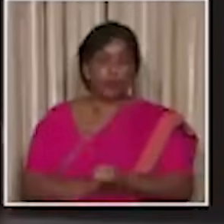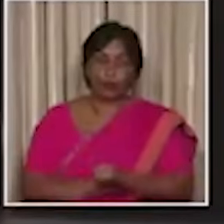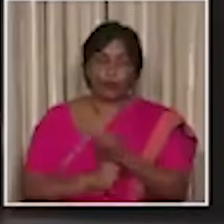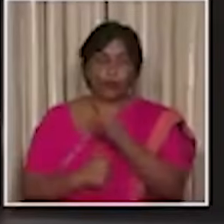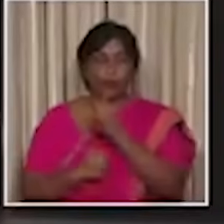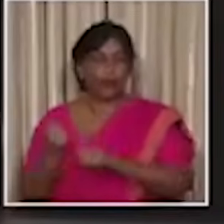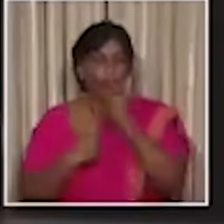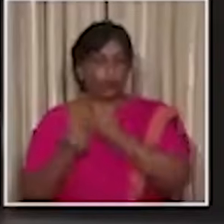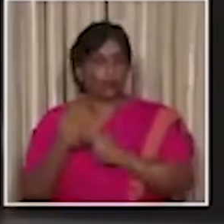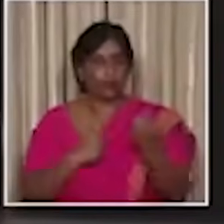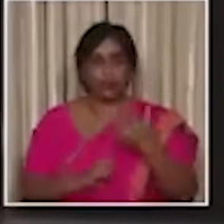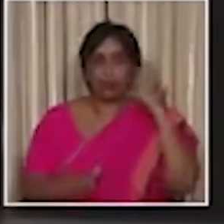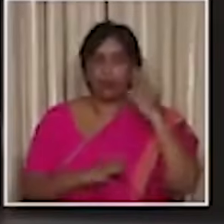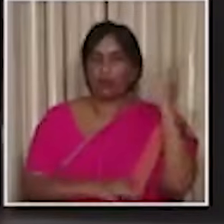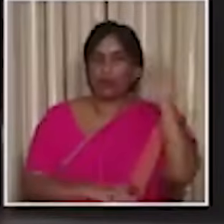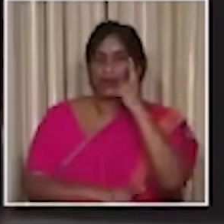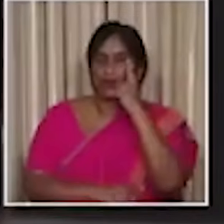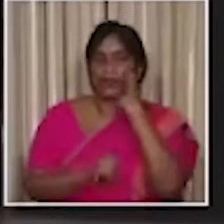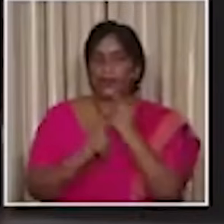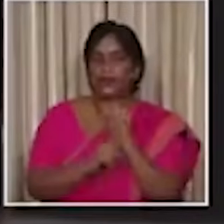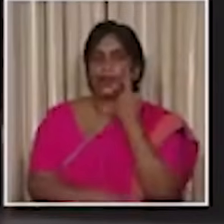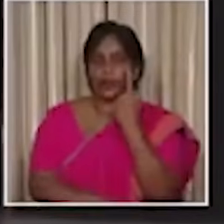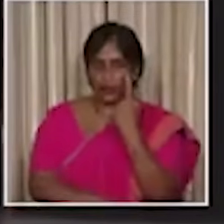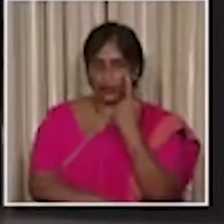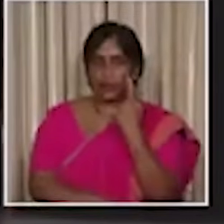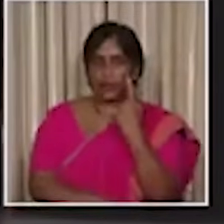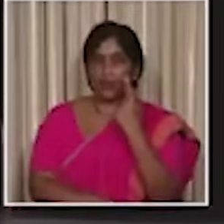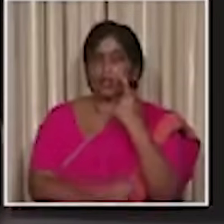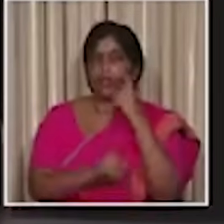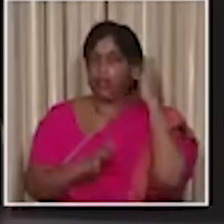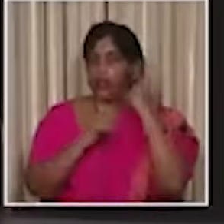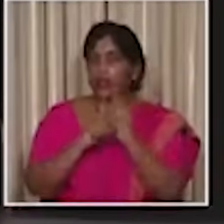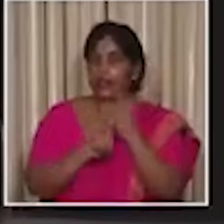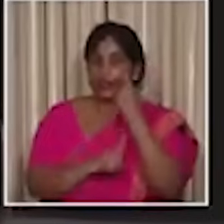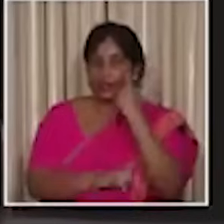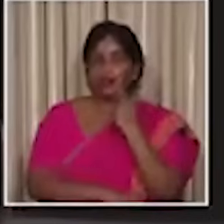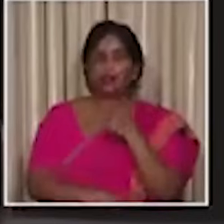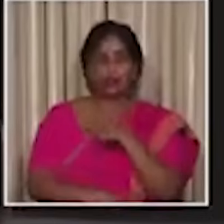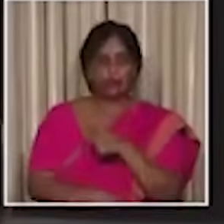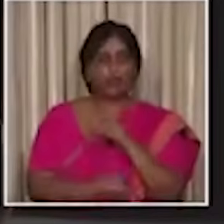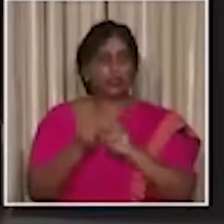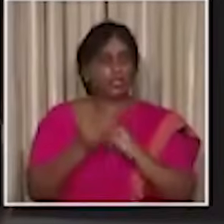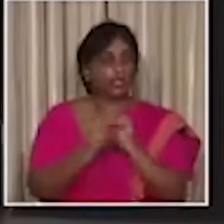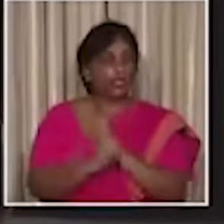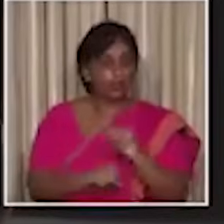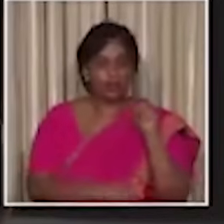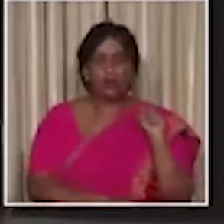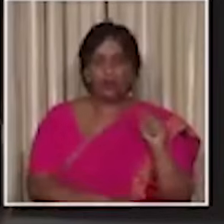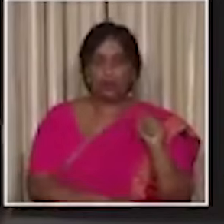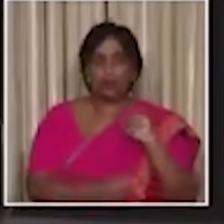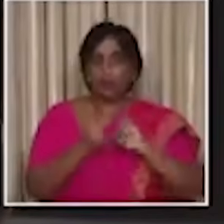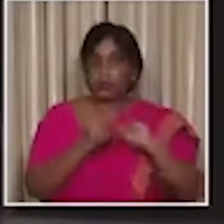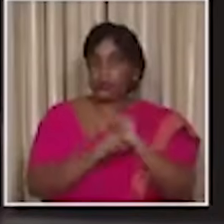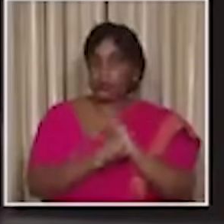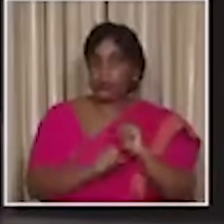කියලා. ලෝකේ කරලා තියෙන කිලෝ එකයි. ලෝකේ කිලෝ එකයි කරලා තියෙන වැලියු ඇඩිෂන් සල්පියුරික් නැතුව. සල්පියුරික්